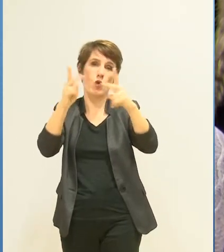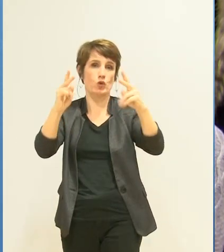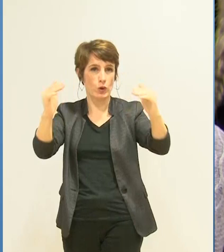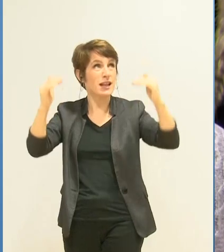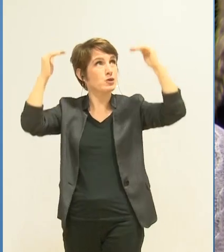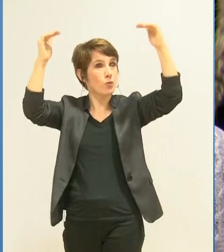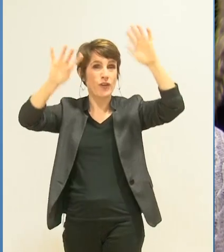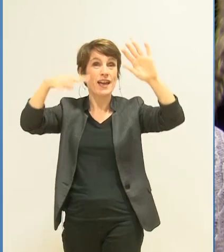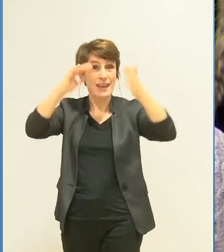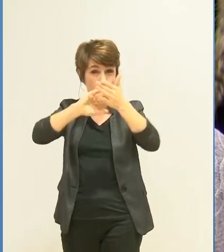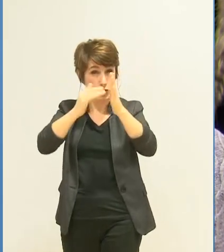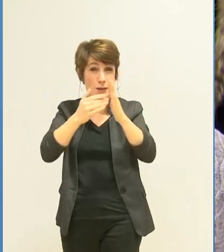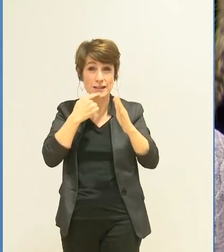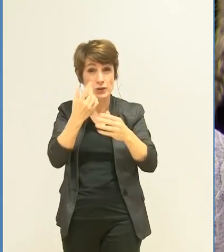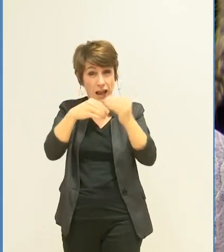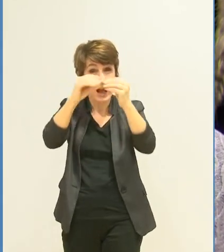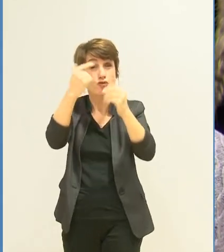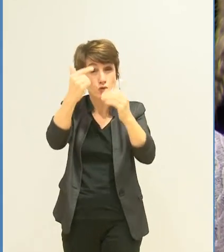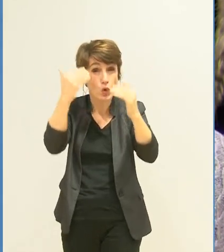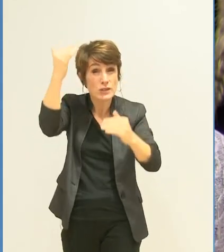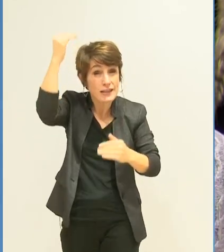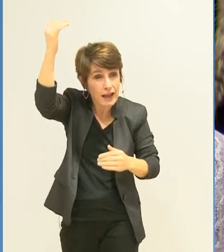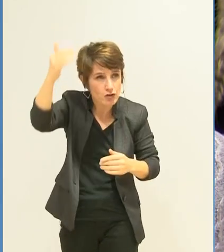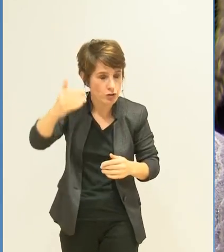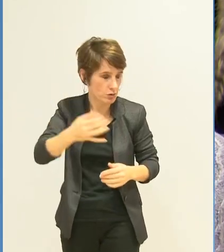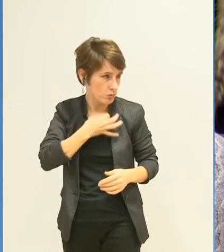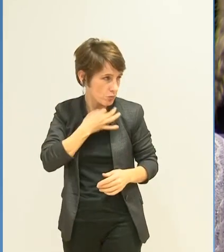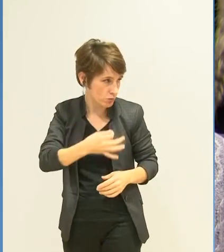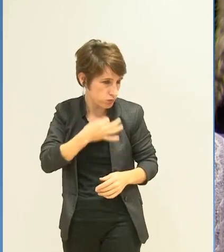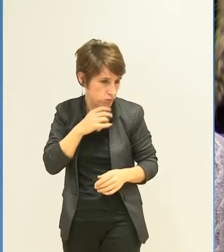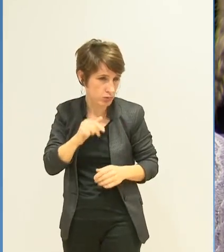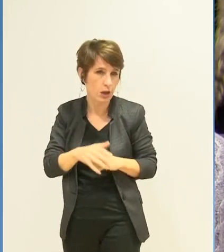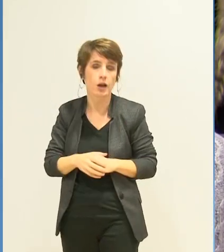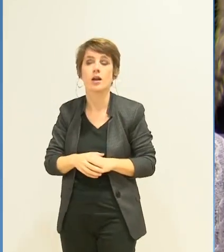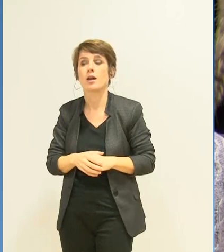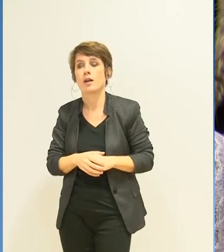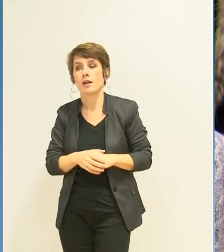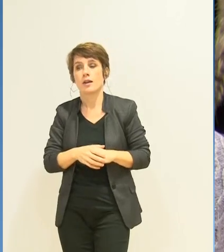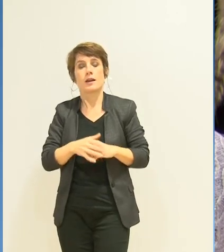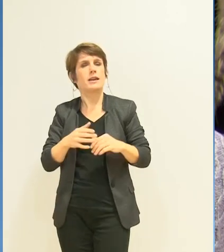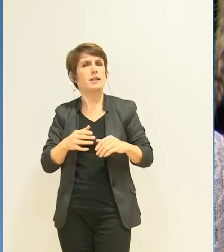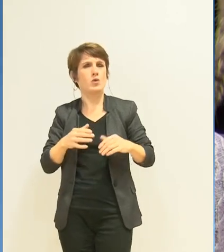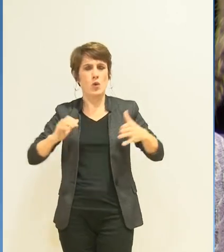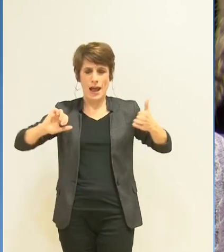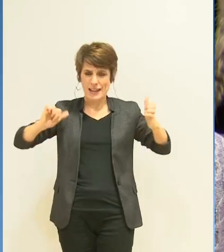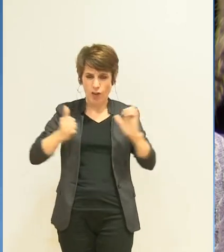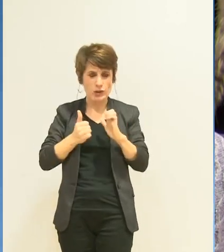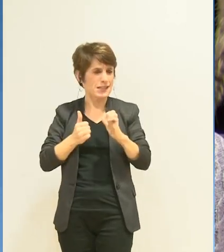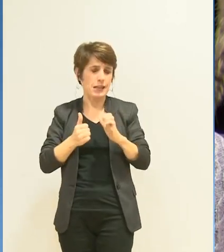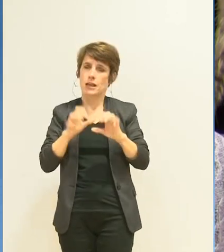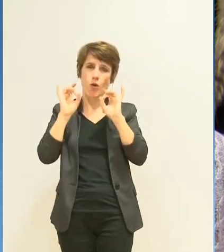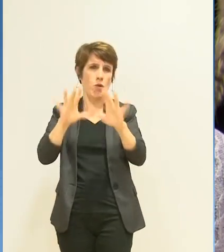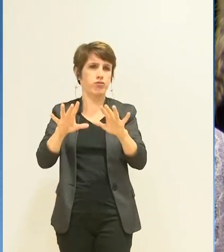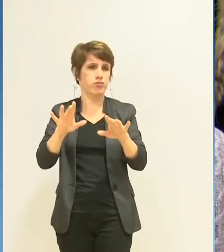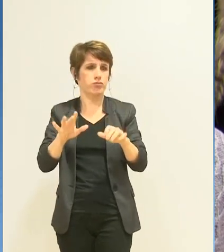ça me semble une transformation assez importante refusons l'addition de la densité à tout prix quand elle est pratiquée comme elle est pratiquée aujourd'hui